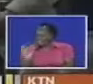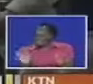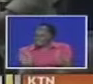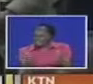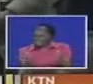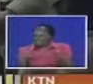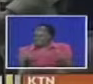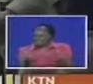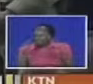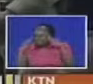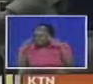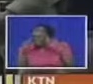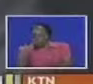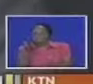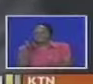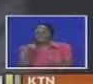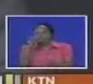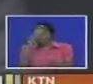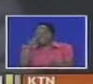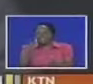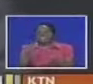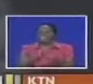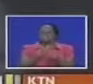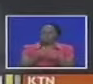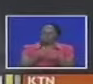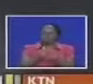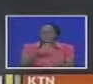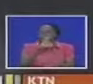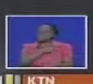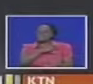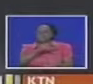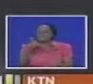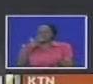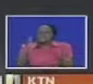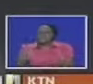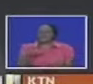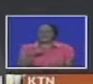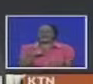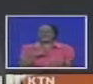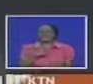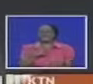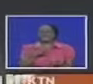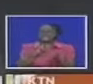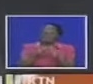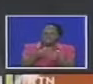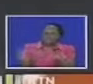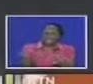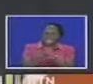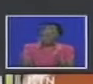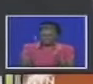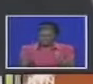kwani michezo ni kiwanda kikuu. Sport is an employer, a healthy